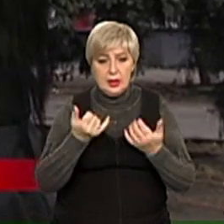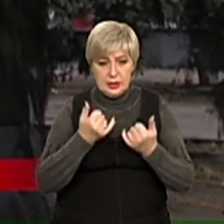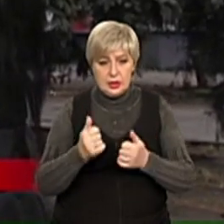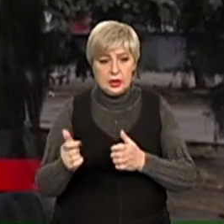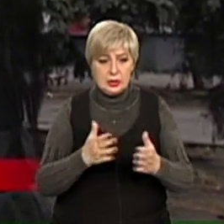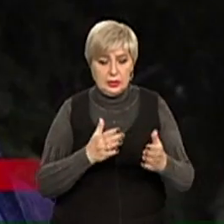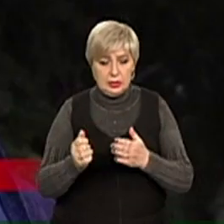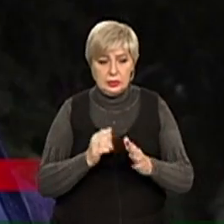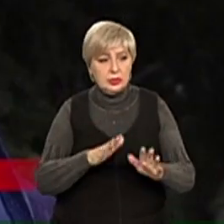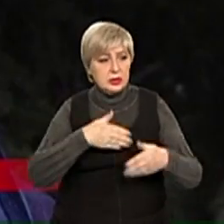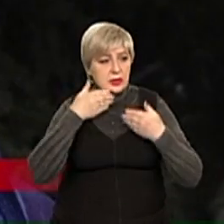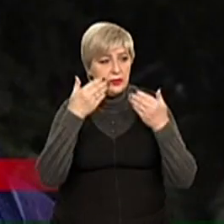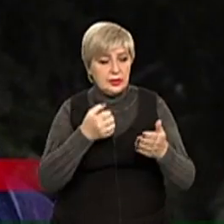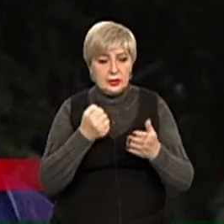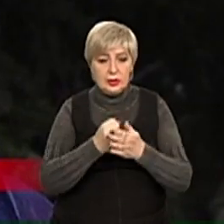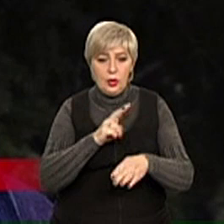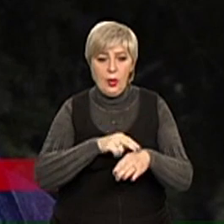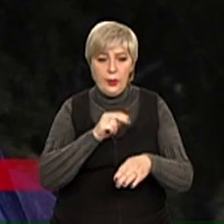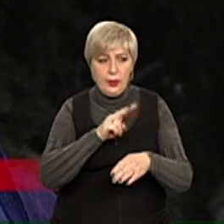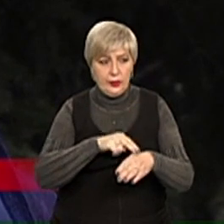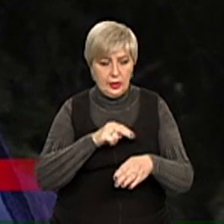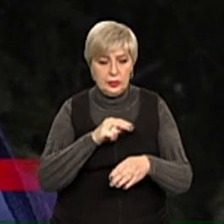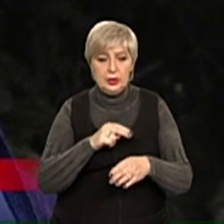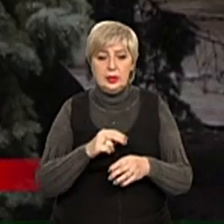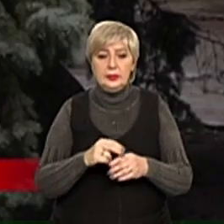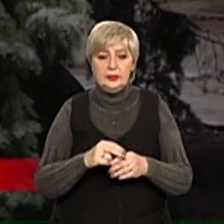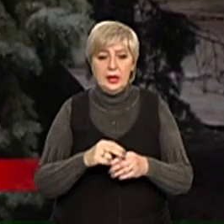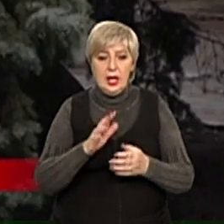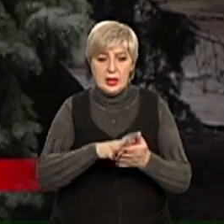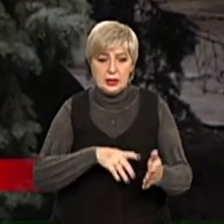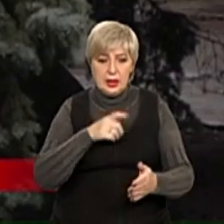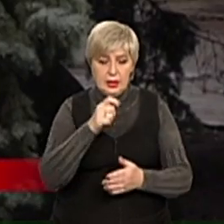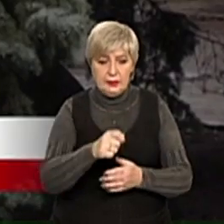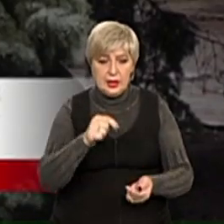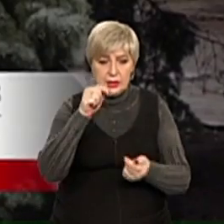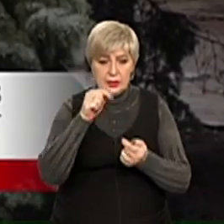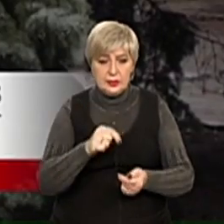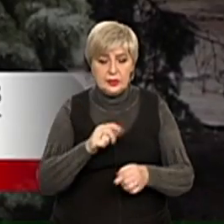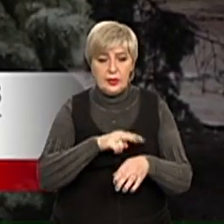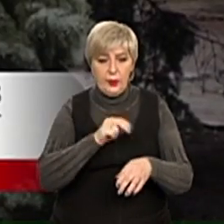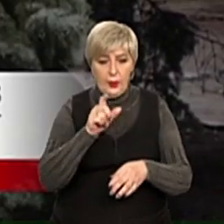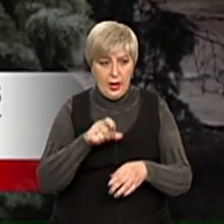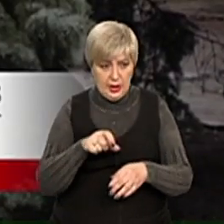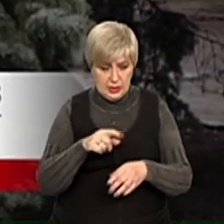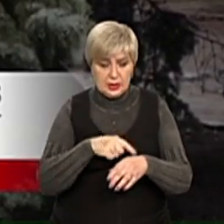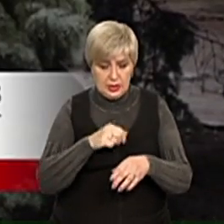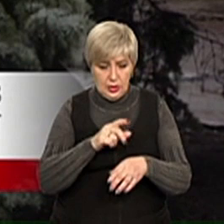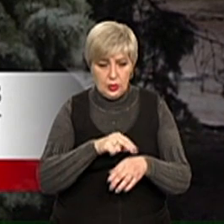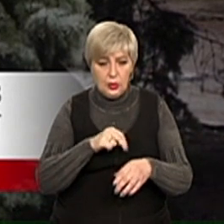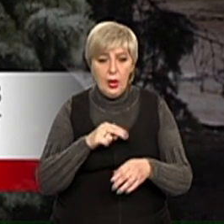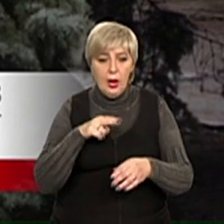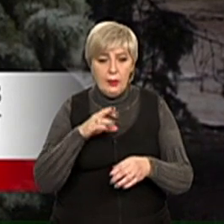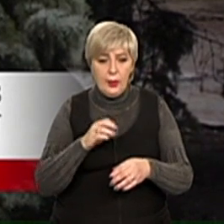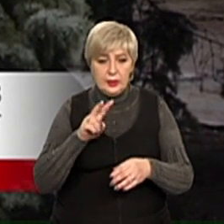юристи-зоозахисники готують відповідне звернення до правоохоронних органів. Заявлення відповідає в правоохоронні органи, в поліцію